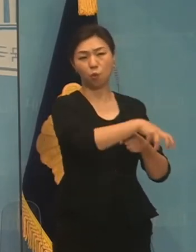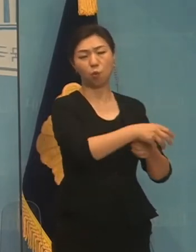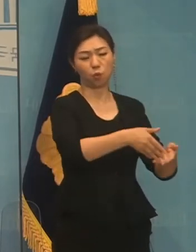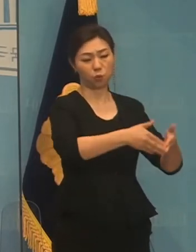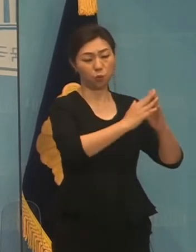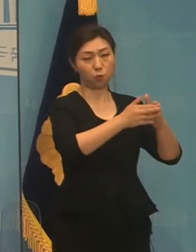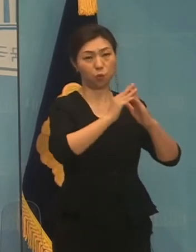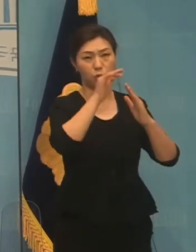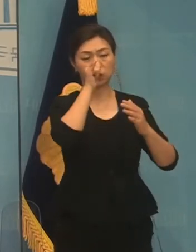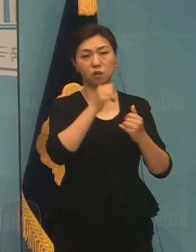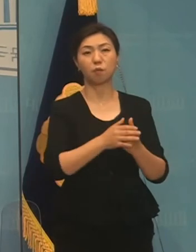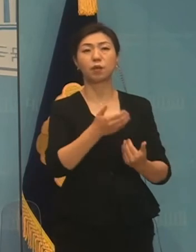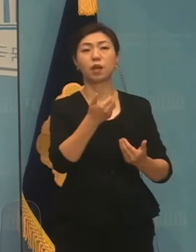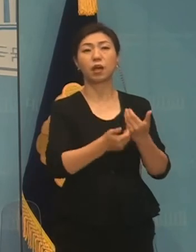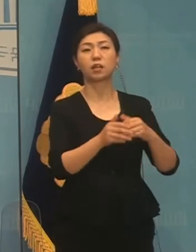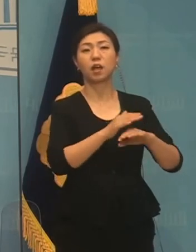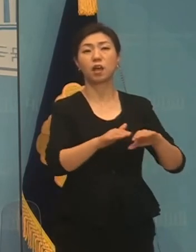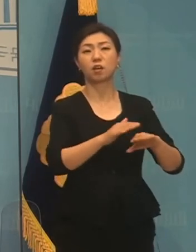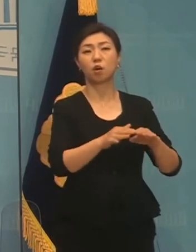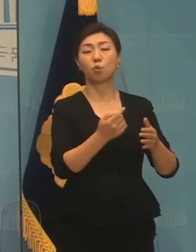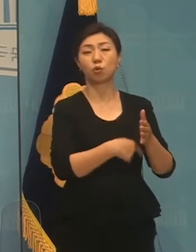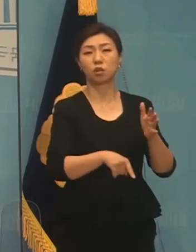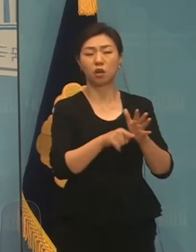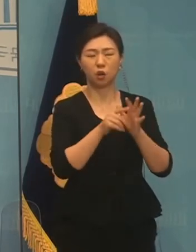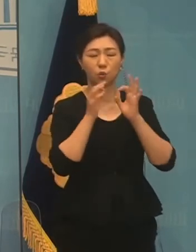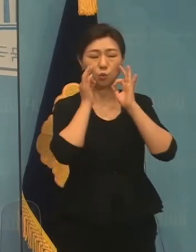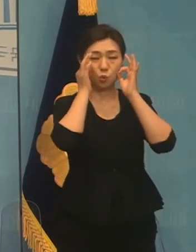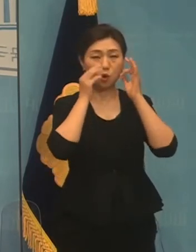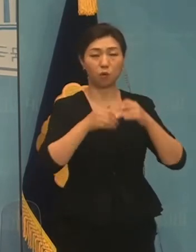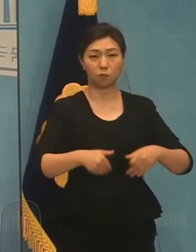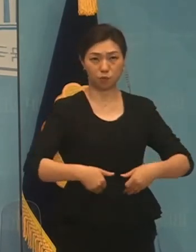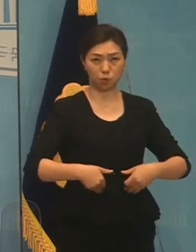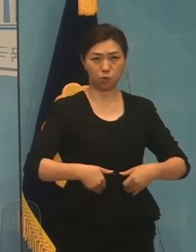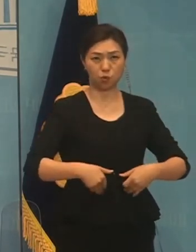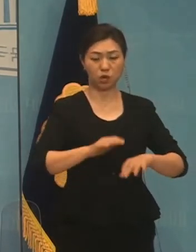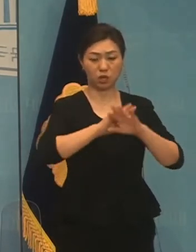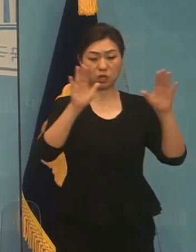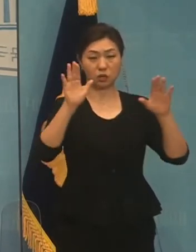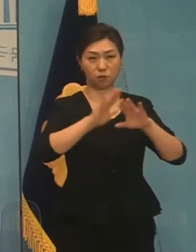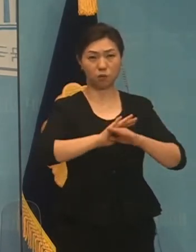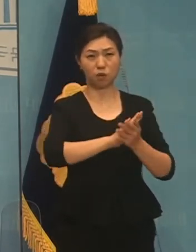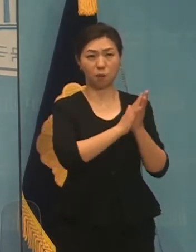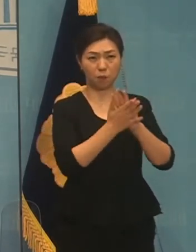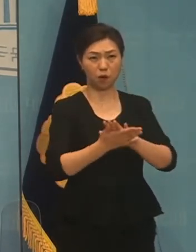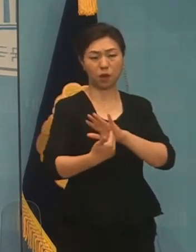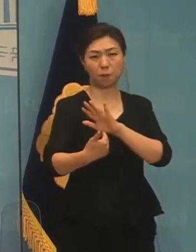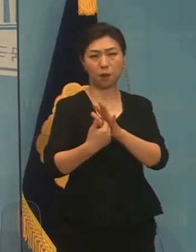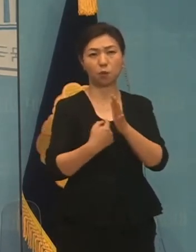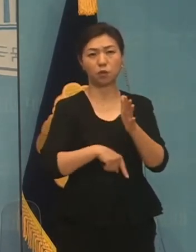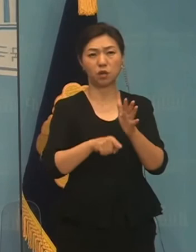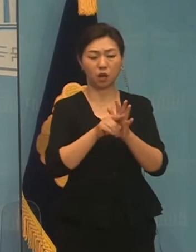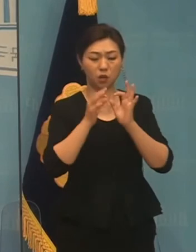통해서 기후변화에 보다 책임있게 역할하는 국회가 될 수 있도록 노력하겠습니다.